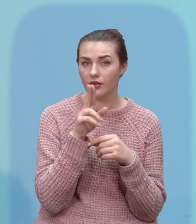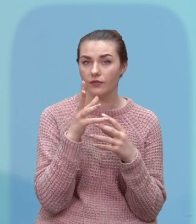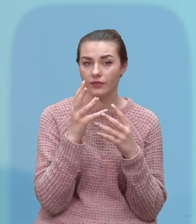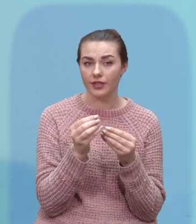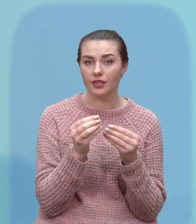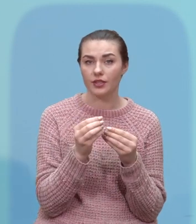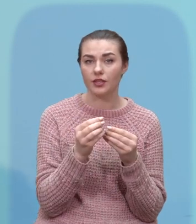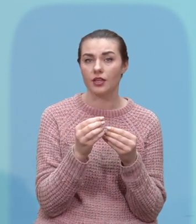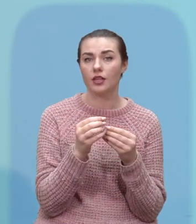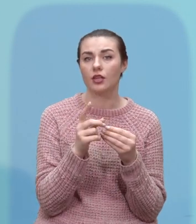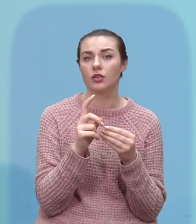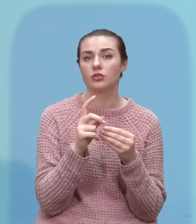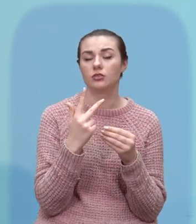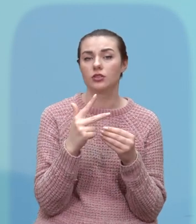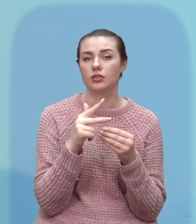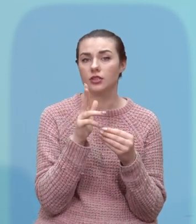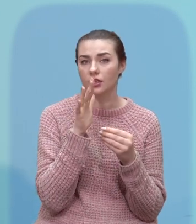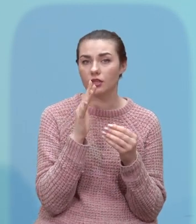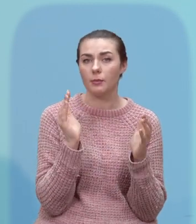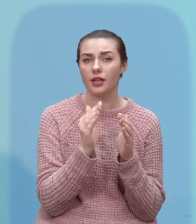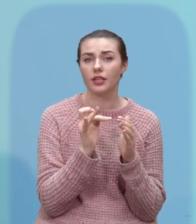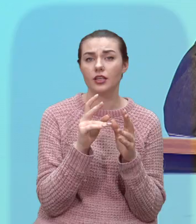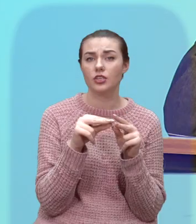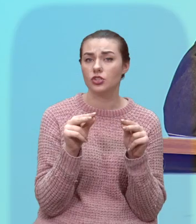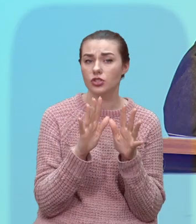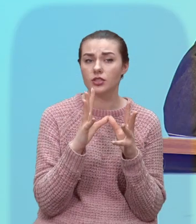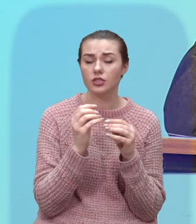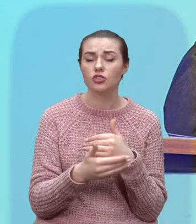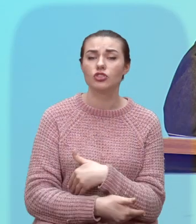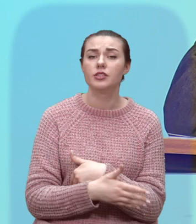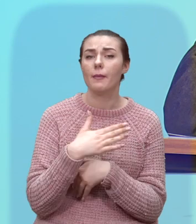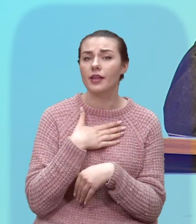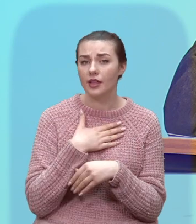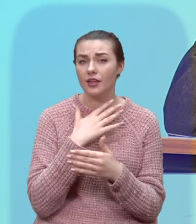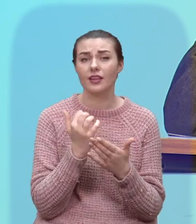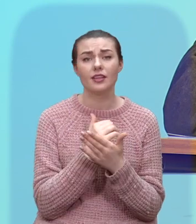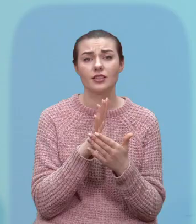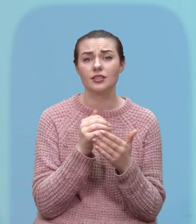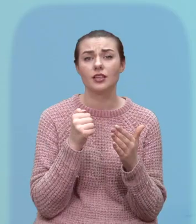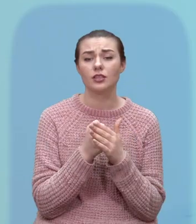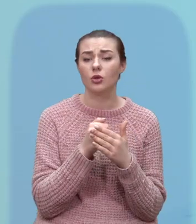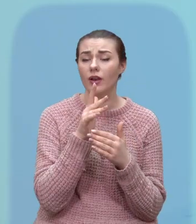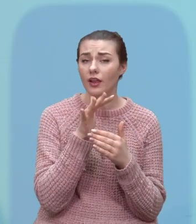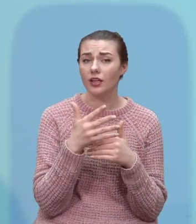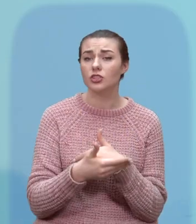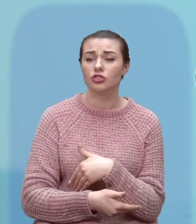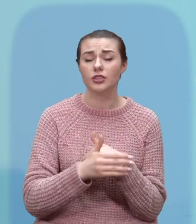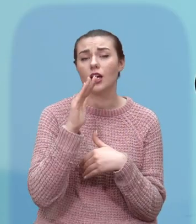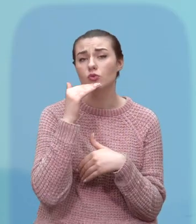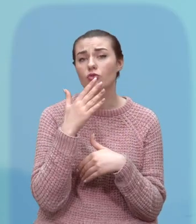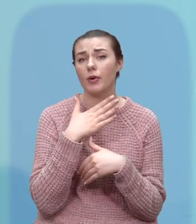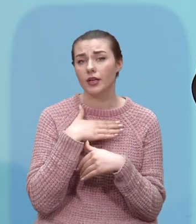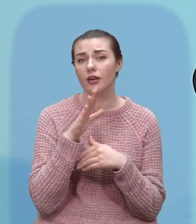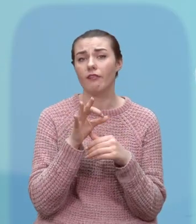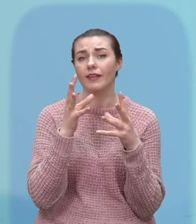дней до 30 лет малые несчастные дни жизни моей и не достигли до лет жизни